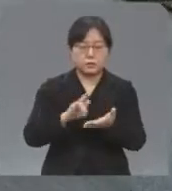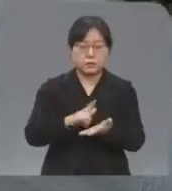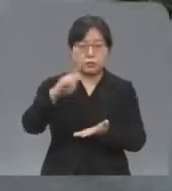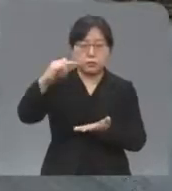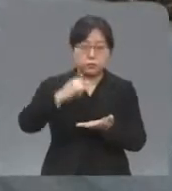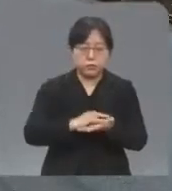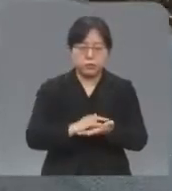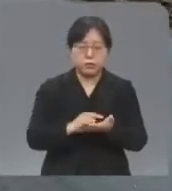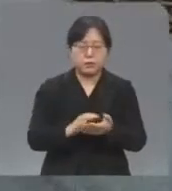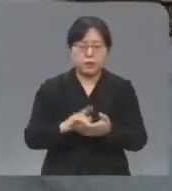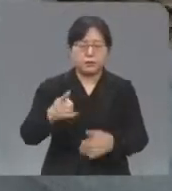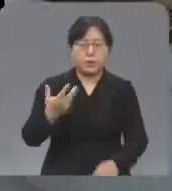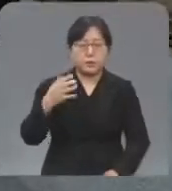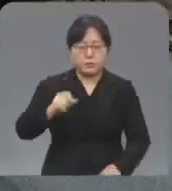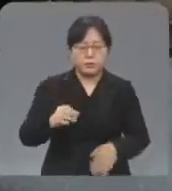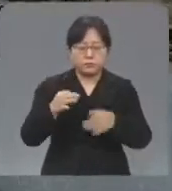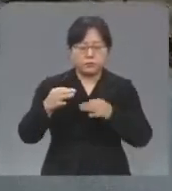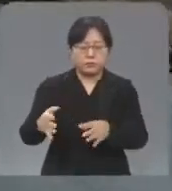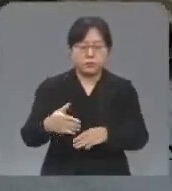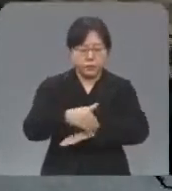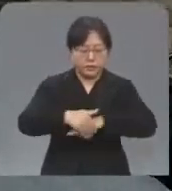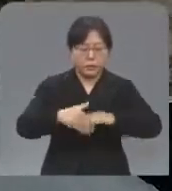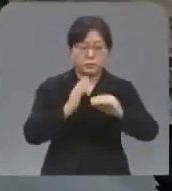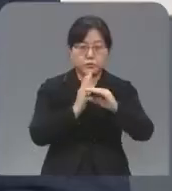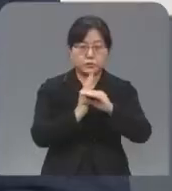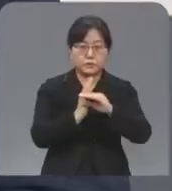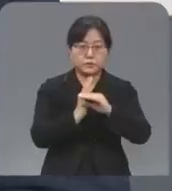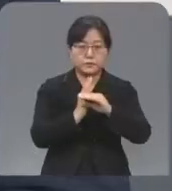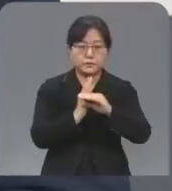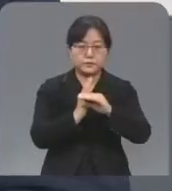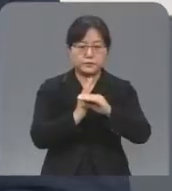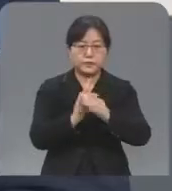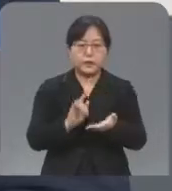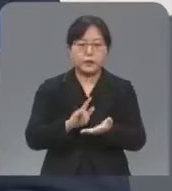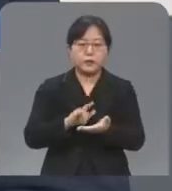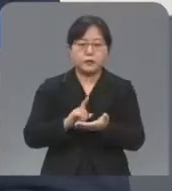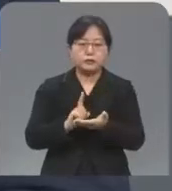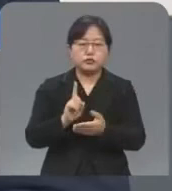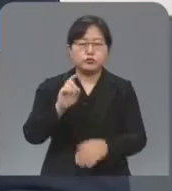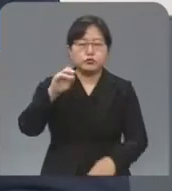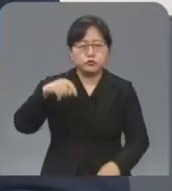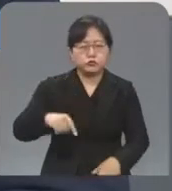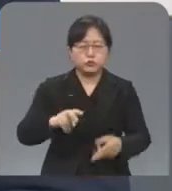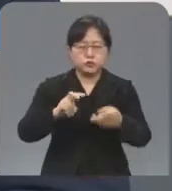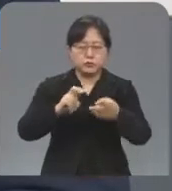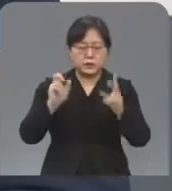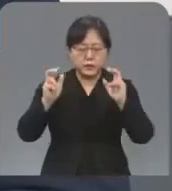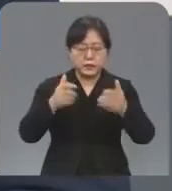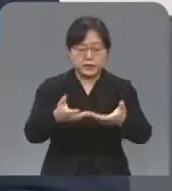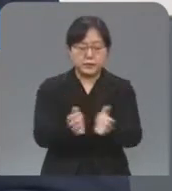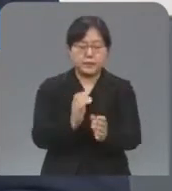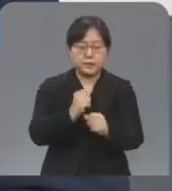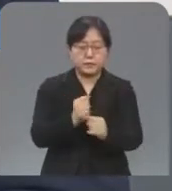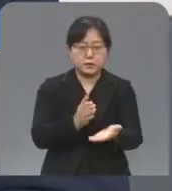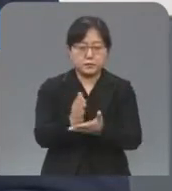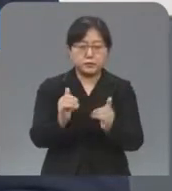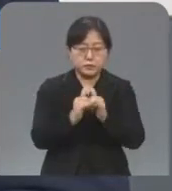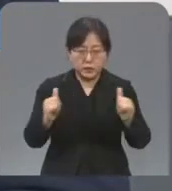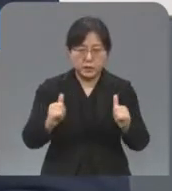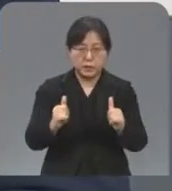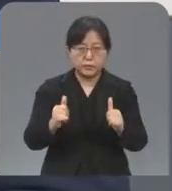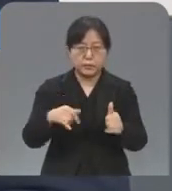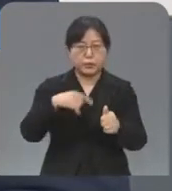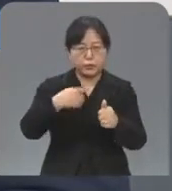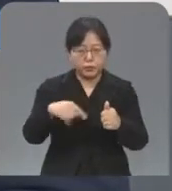등 100억 원대 시설 투자가 예정돼 있습니다. 우주 3단을 지금 조성할 계획으로 전문 인력